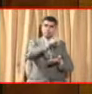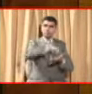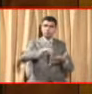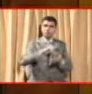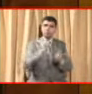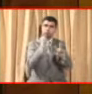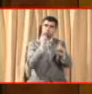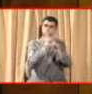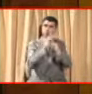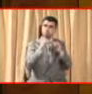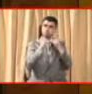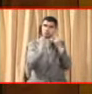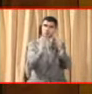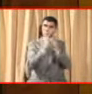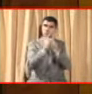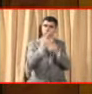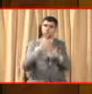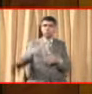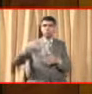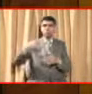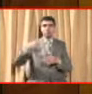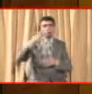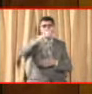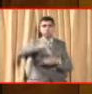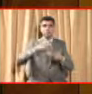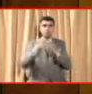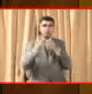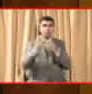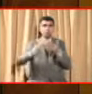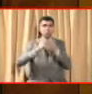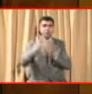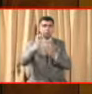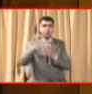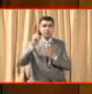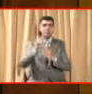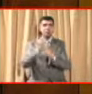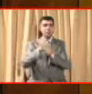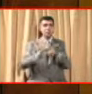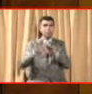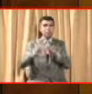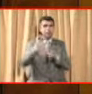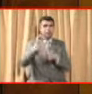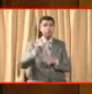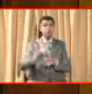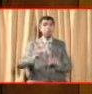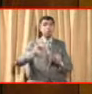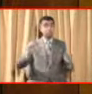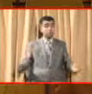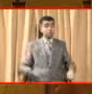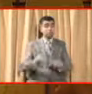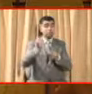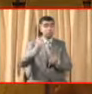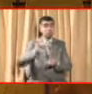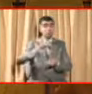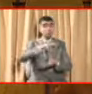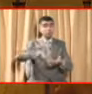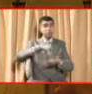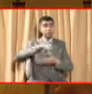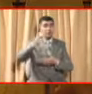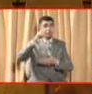الأعمال وتدعيم الثقة في مجال الاستثمارات وتشجيعها وحمايتها وإنعاش الرخاء الاقتصادي لكل